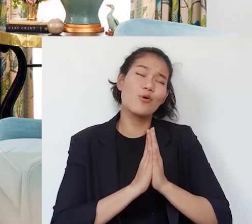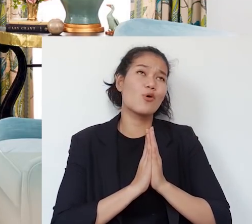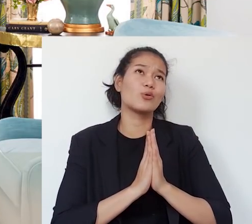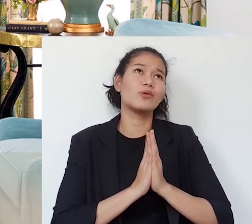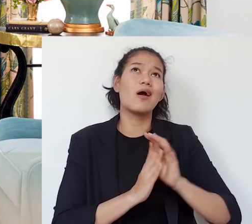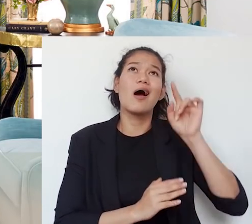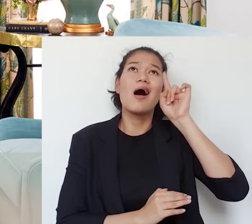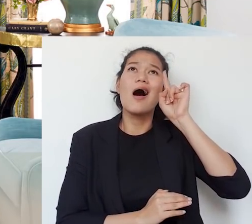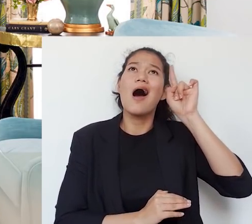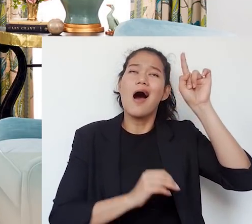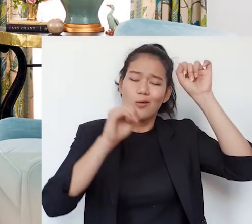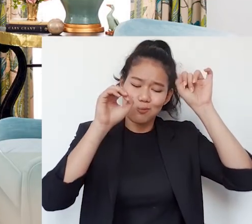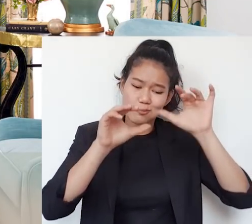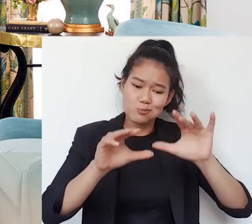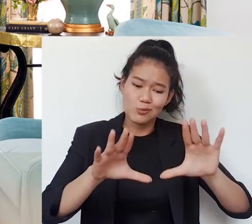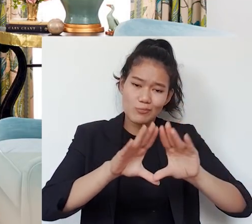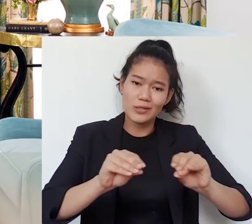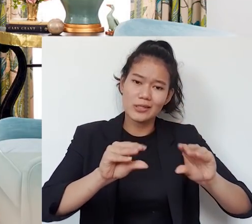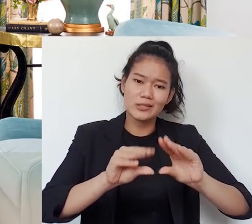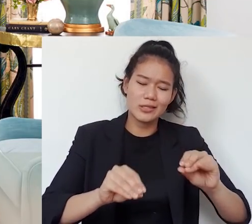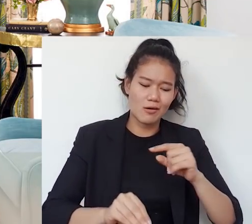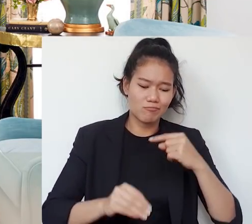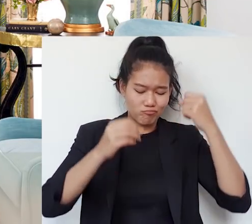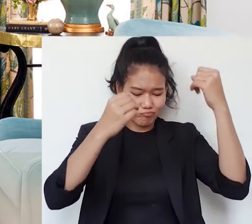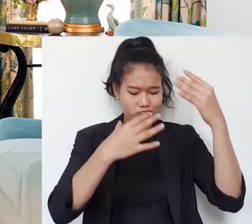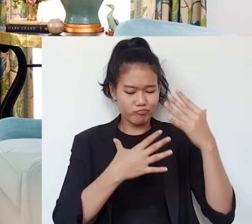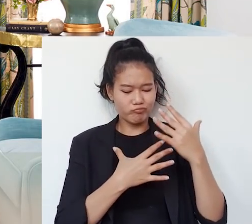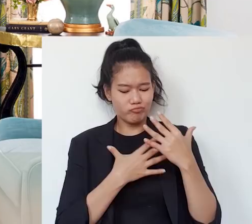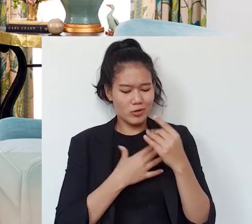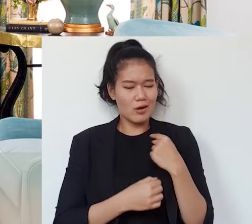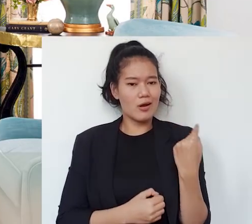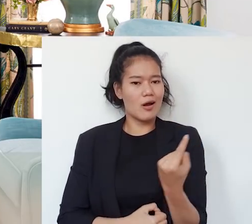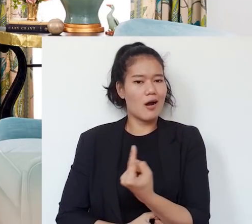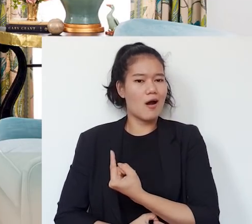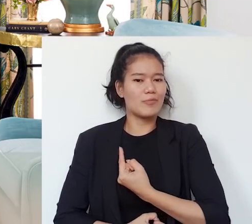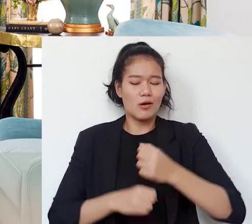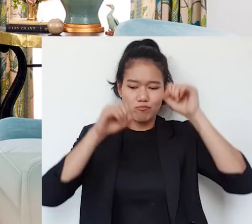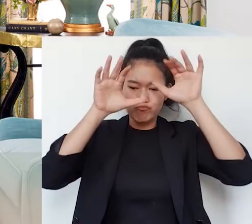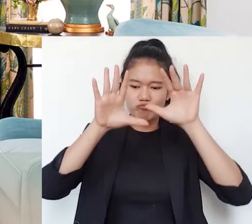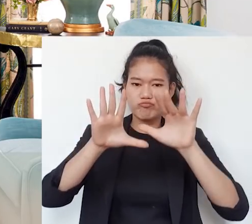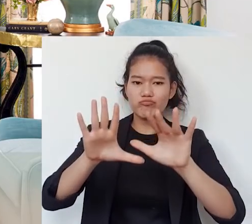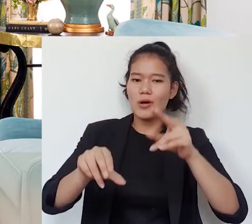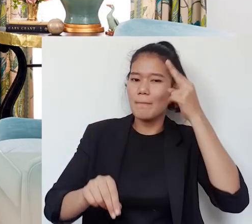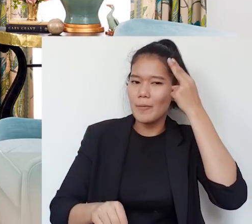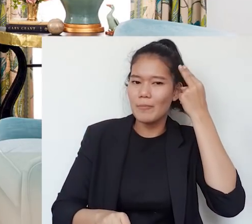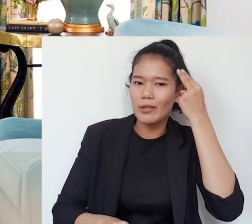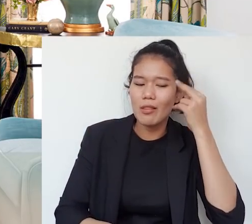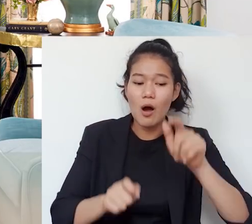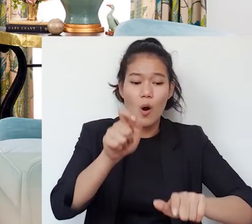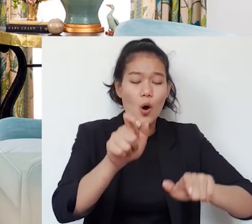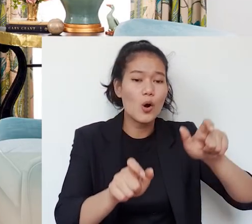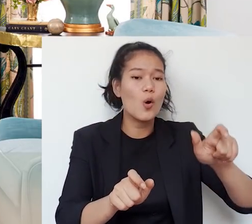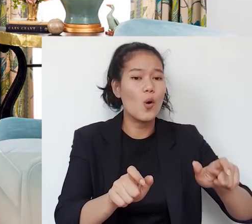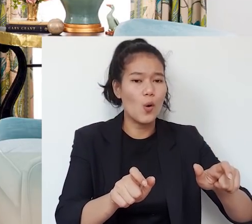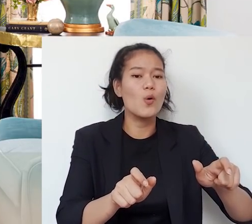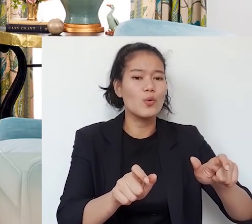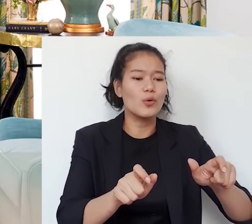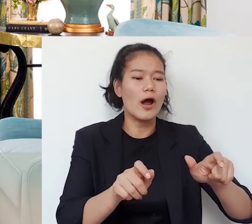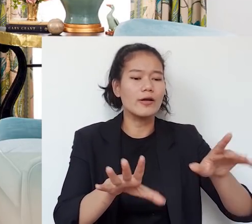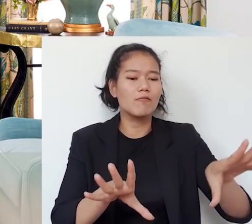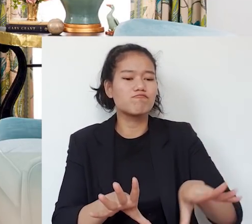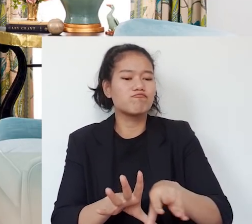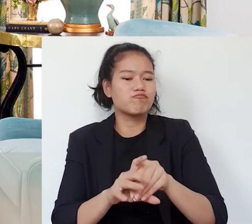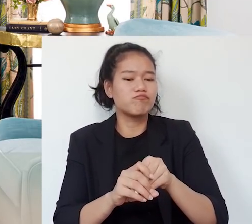kami memohon, Allah yang bekerja di dalam kami, Allah yang juga bekerja melalui pemerintah dan semua orang